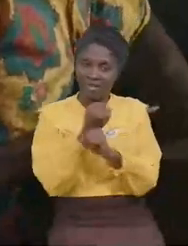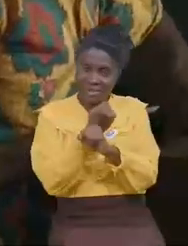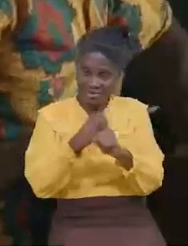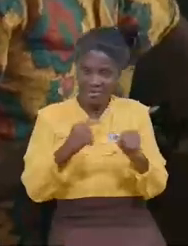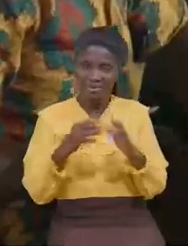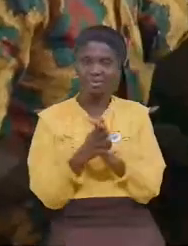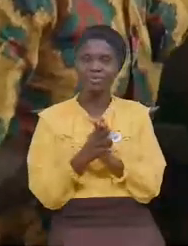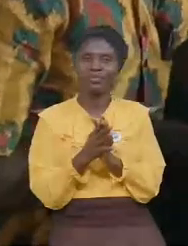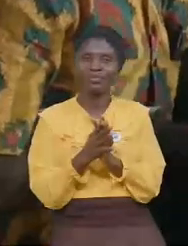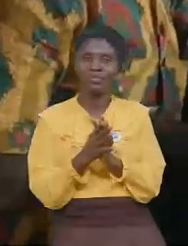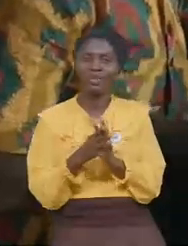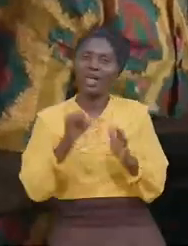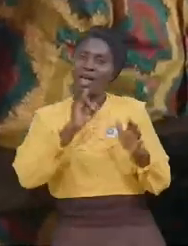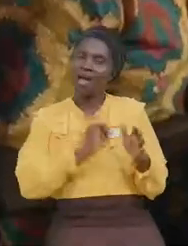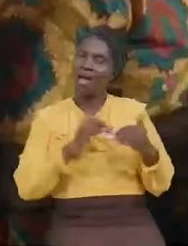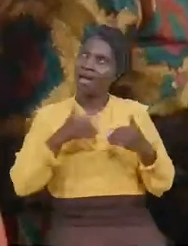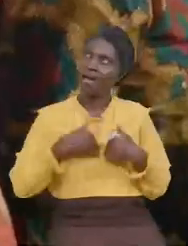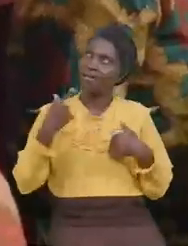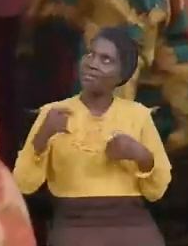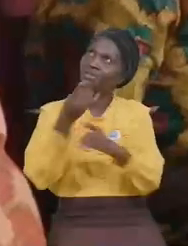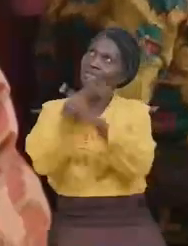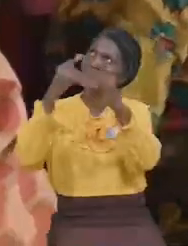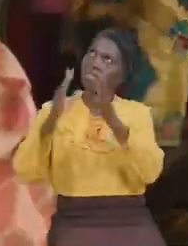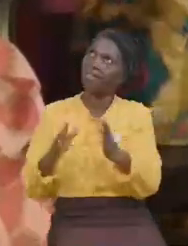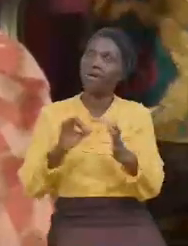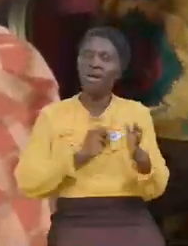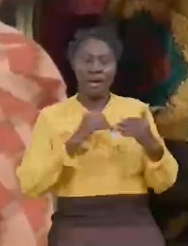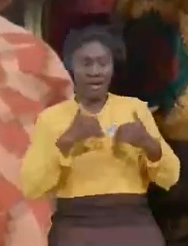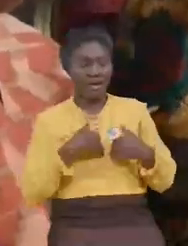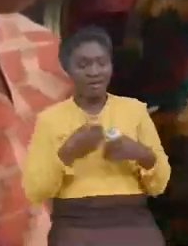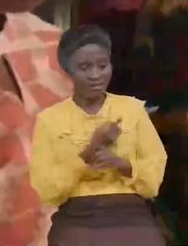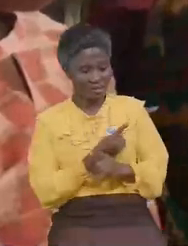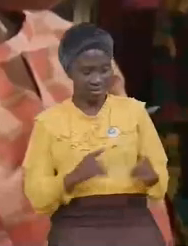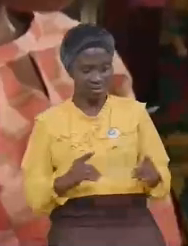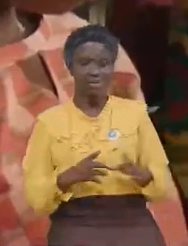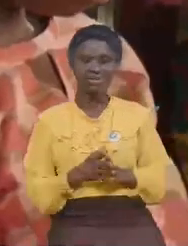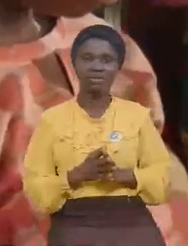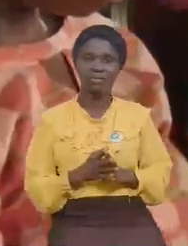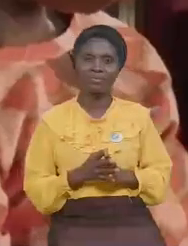rédemption, j'ai le libérateur, j'ai la délivrance.